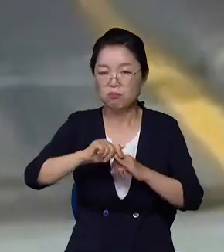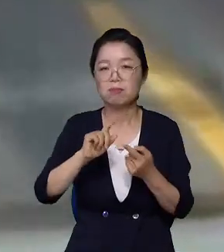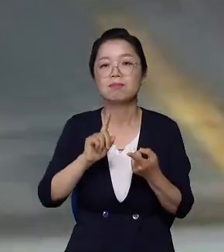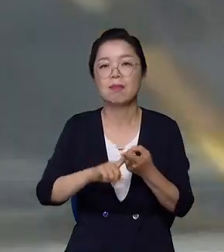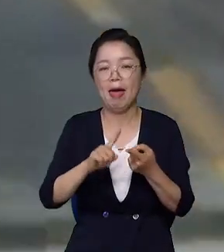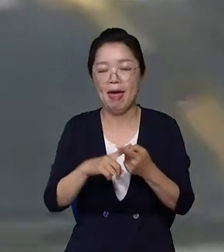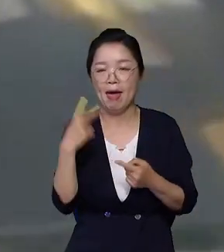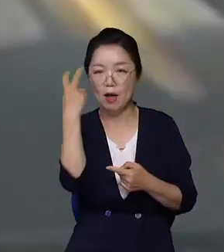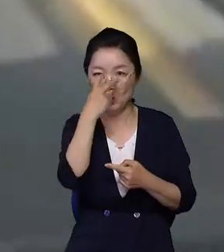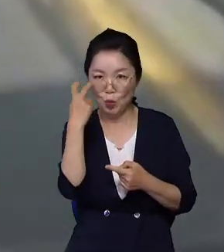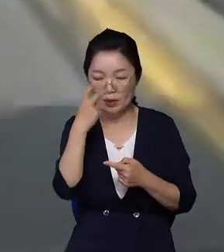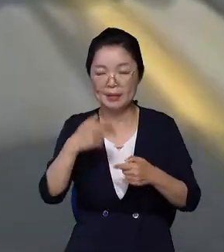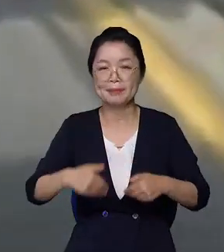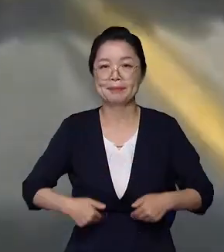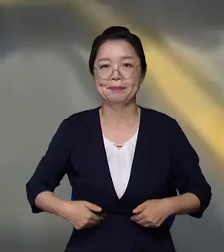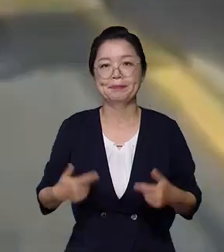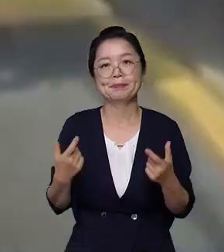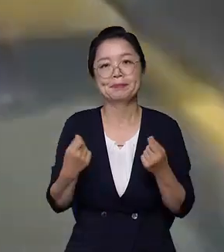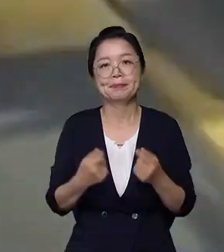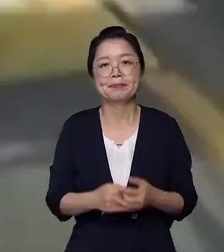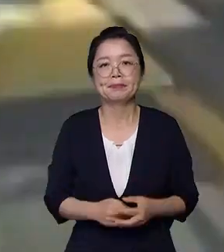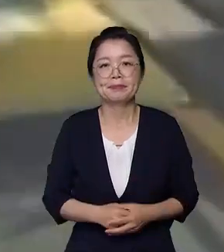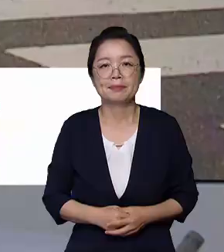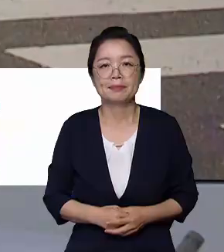예정입니다. KBC 조윤정입니다.